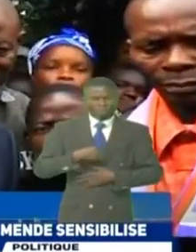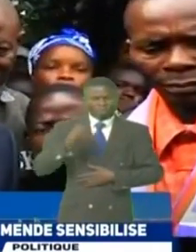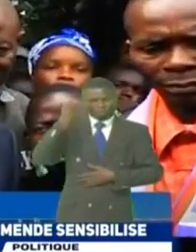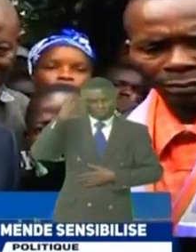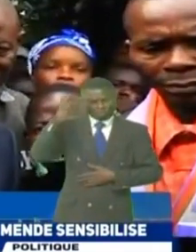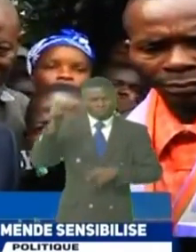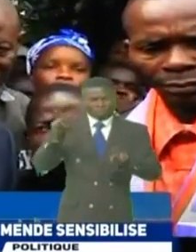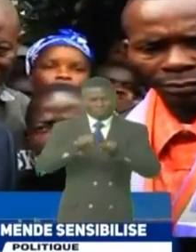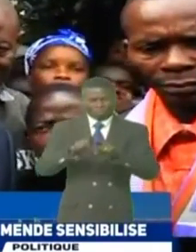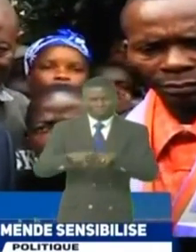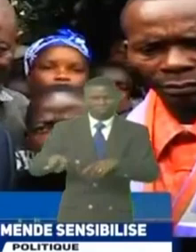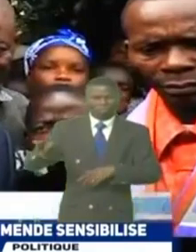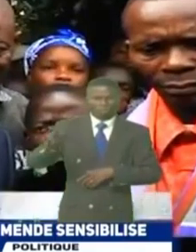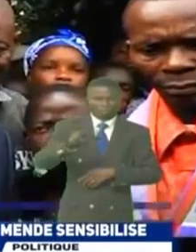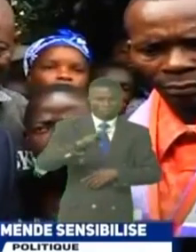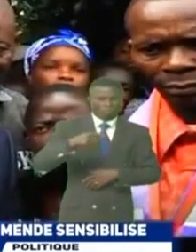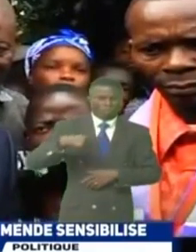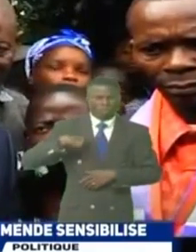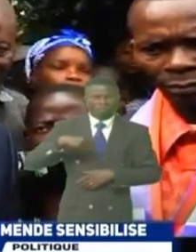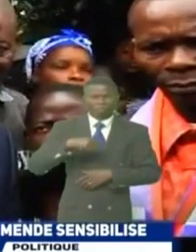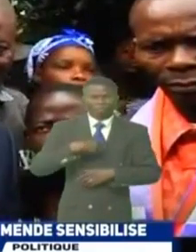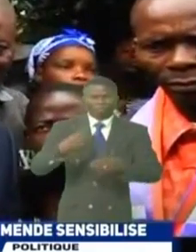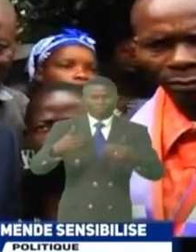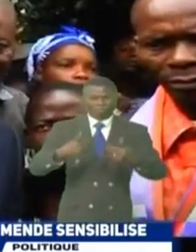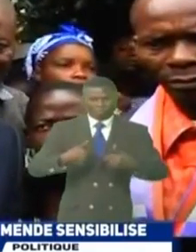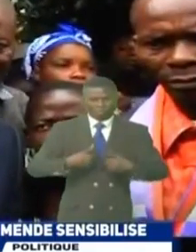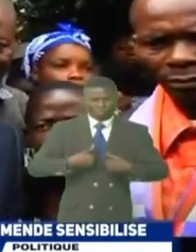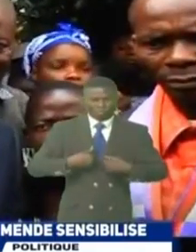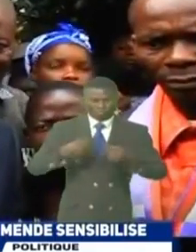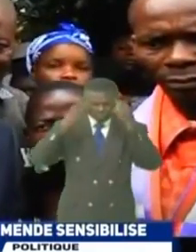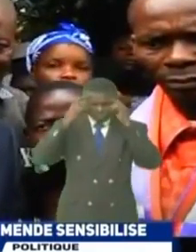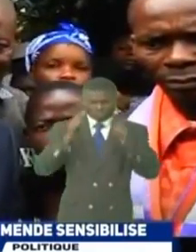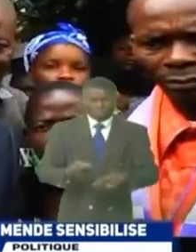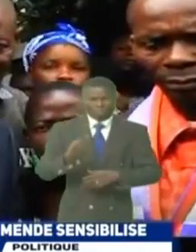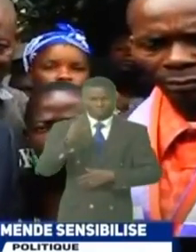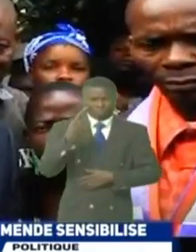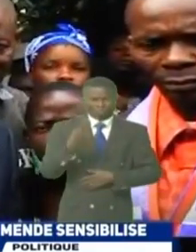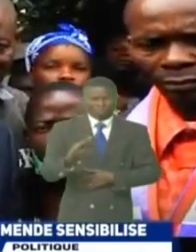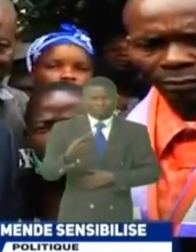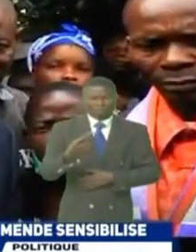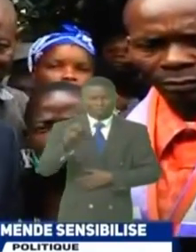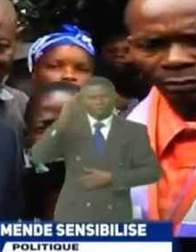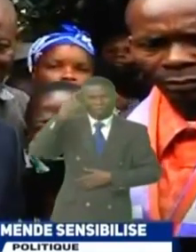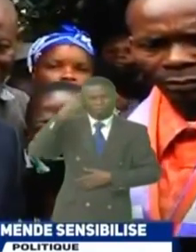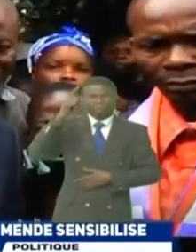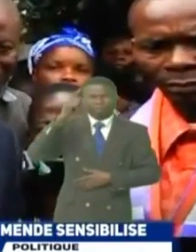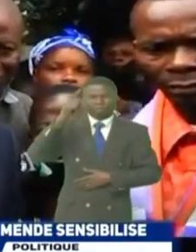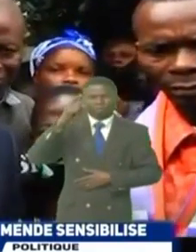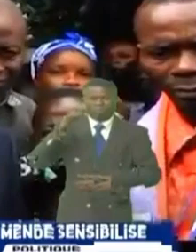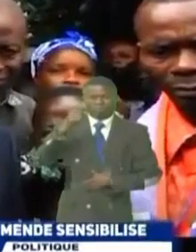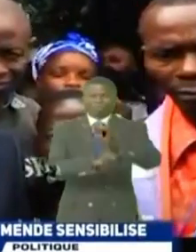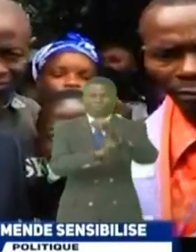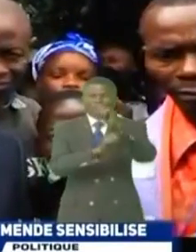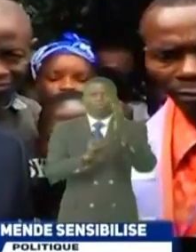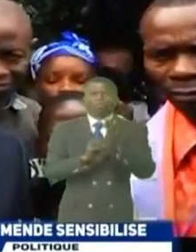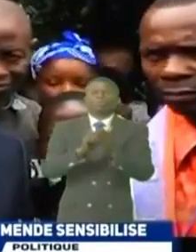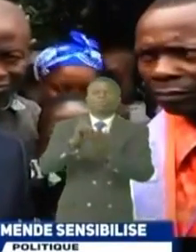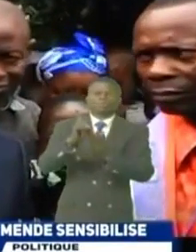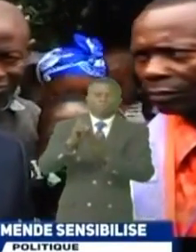eux, que nous avons la même détermination pour prioriser le